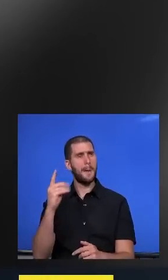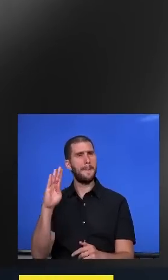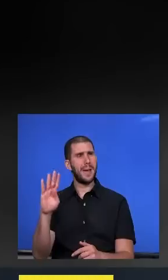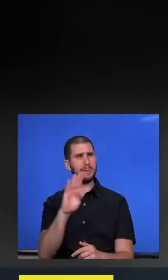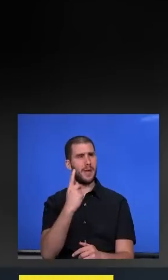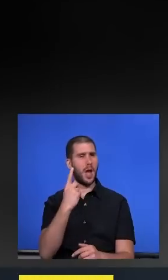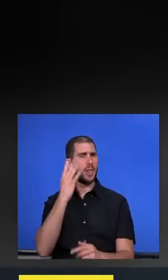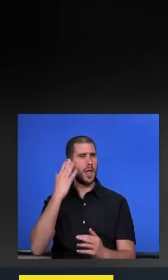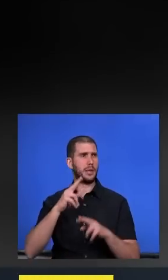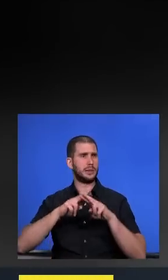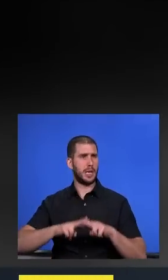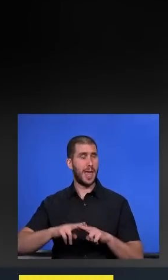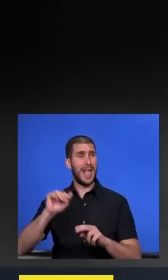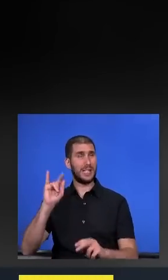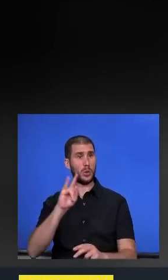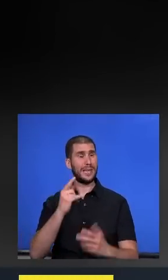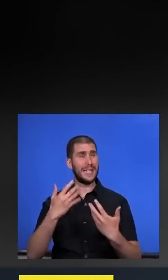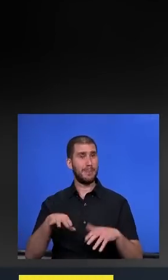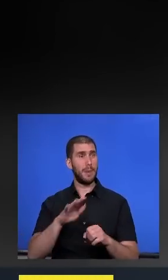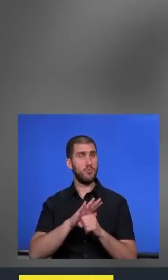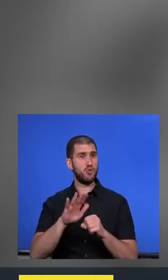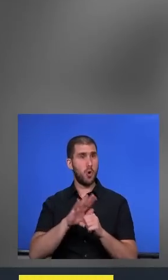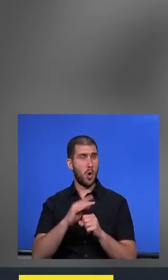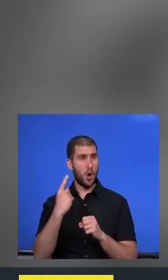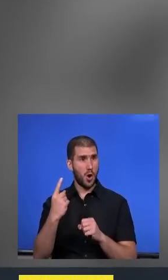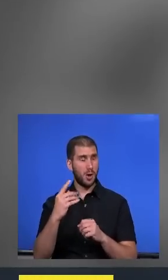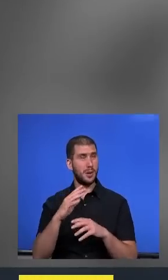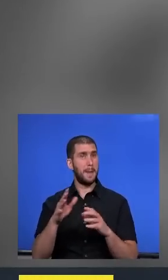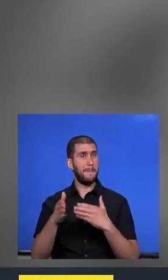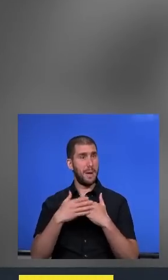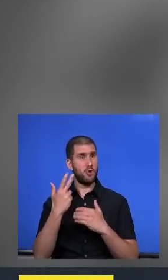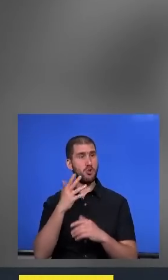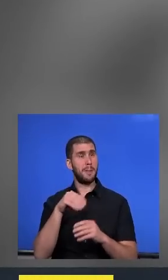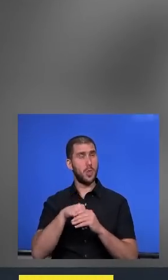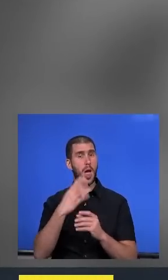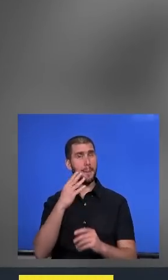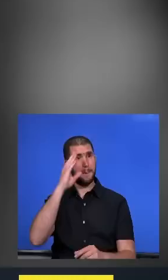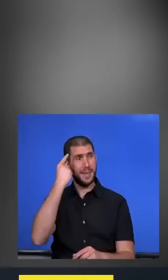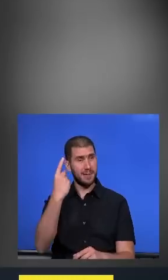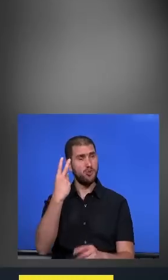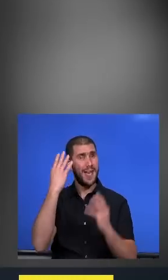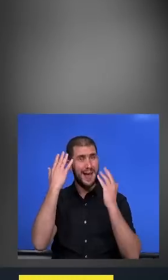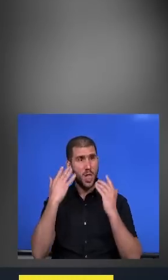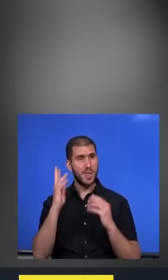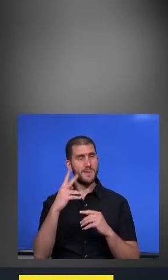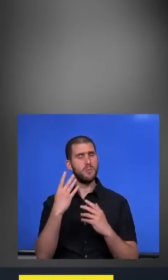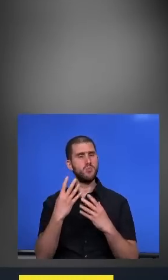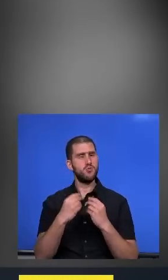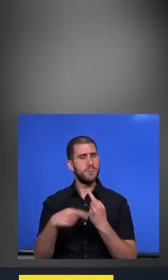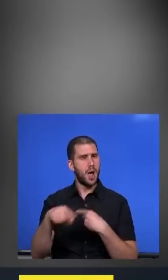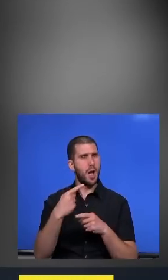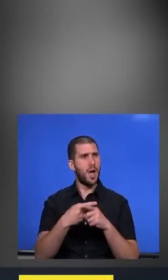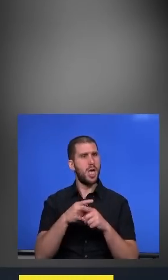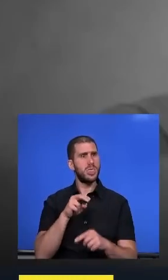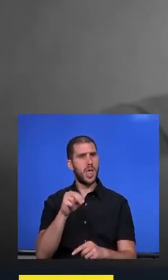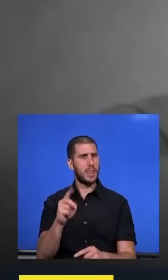שרדה. אלזה חוצן איבדה בשואה מעשה ידי עמה, בעל, שלושה מתוך ארבעה בנים, שתי קלות ועוד בני משפחה, נכדים לא